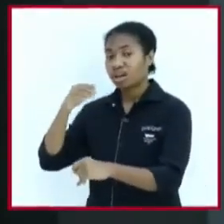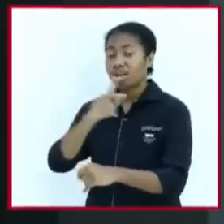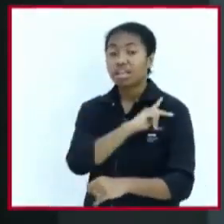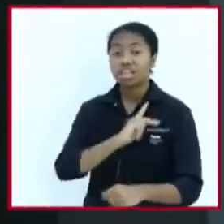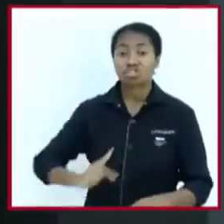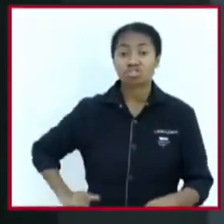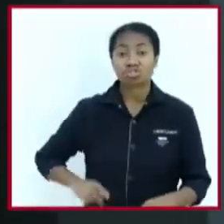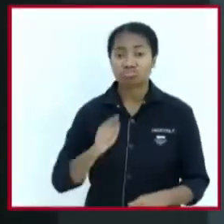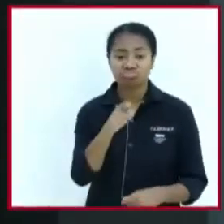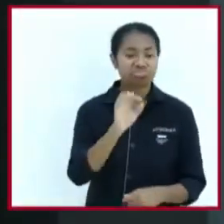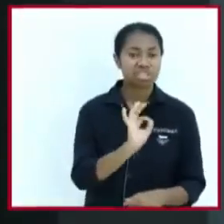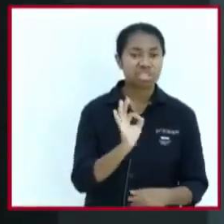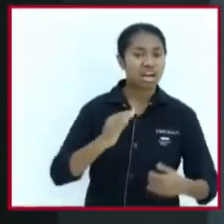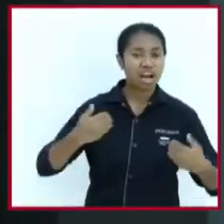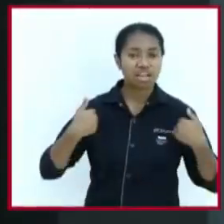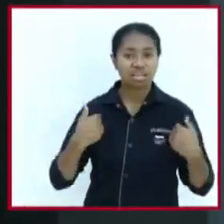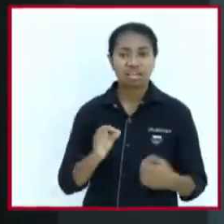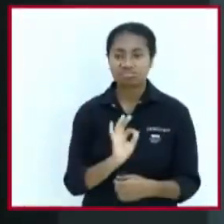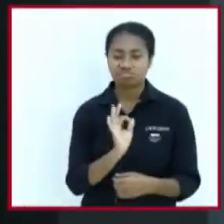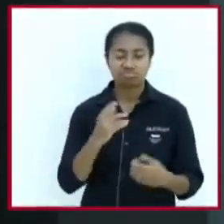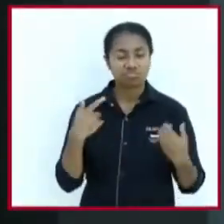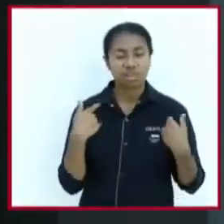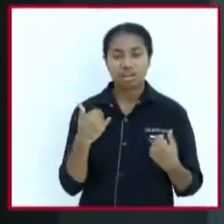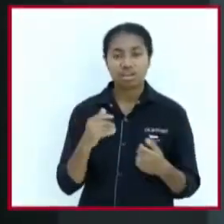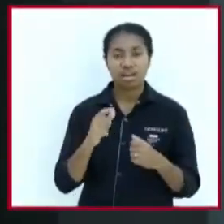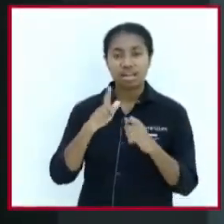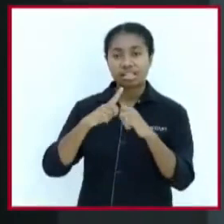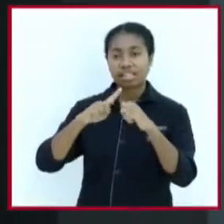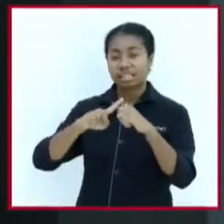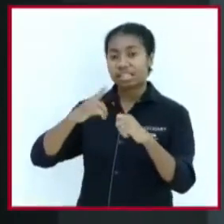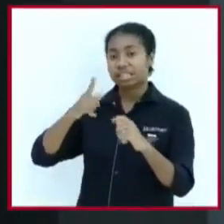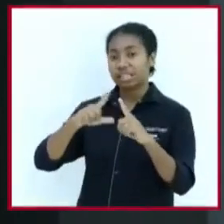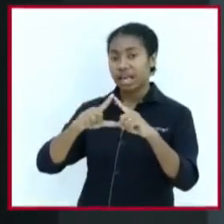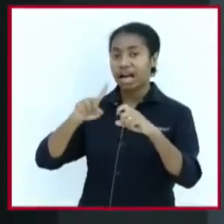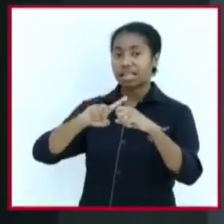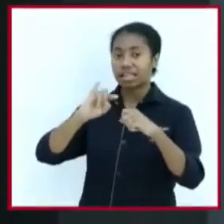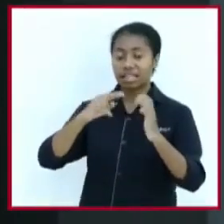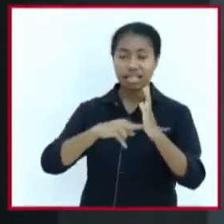tidak ada kayakinan keselamatan